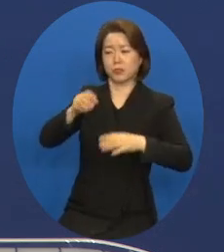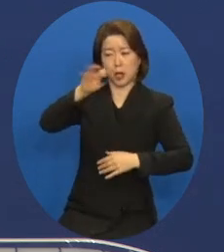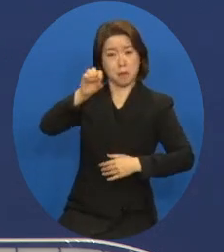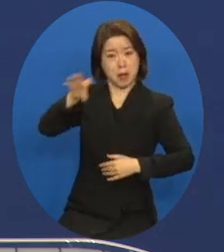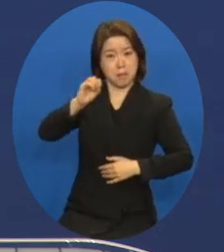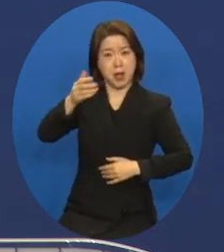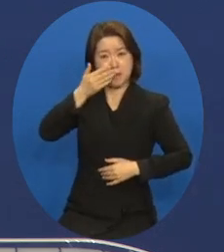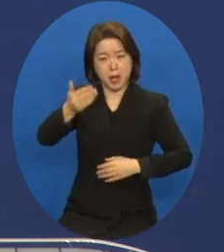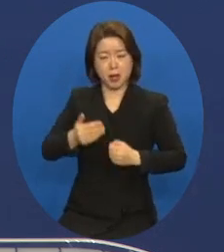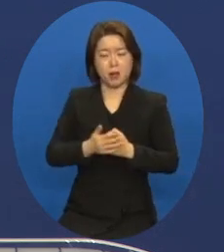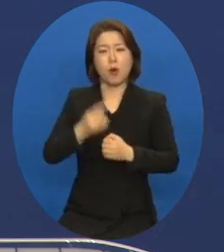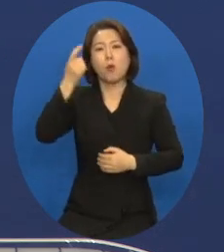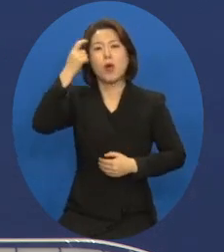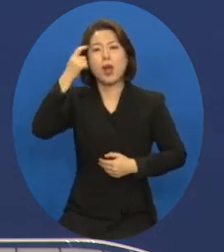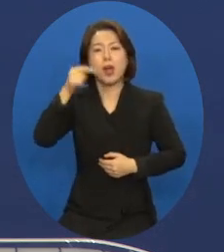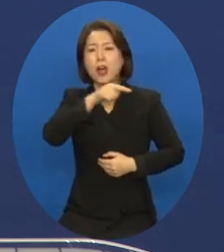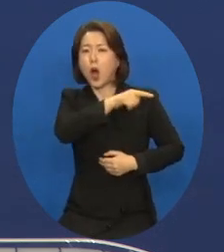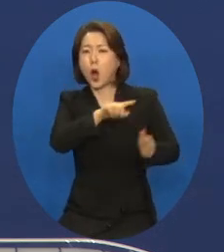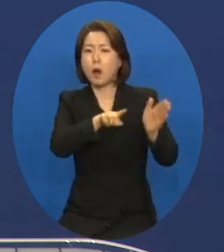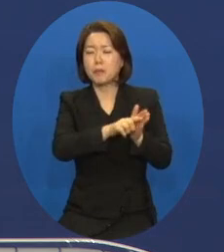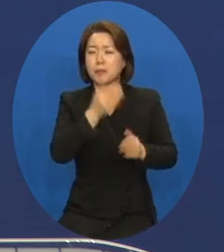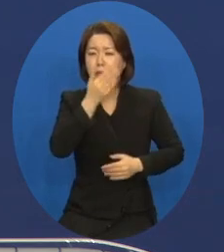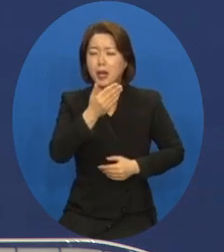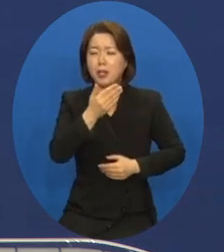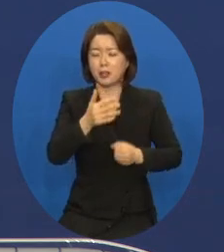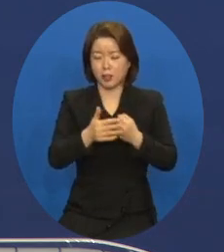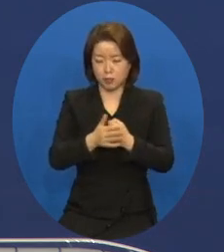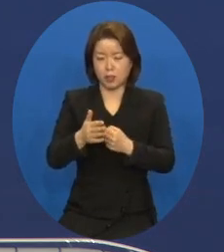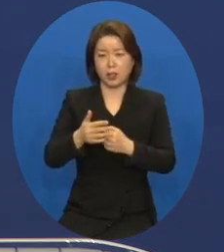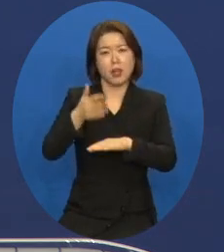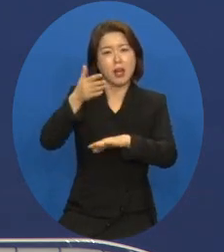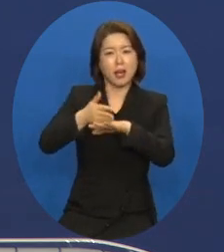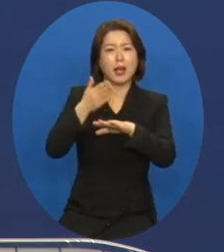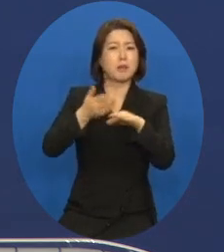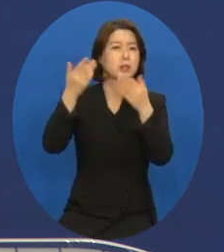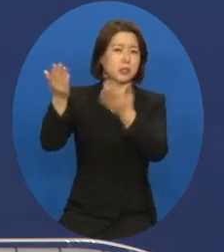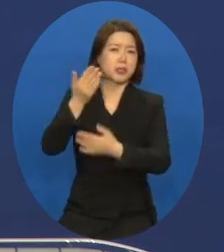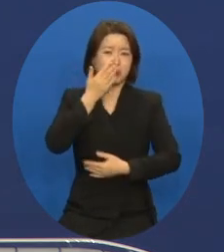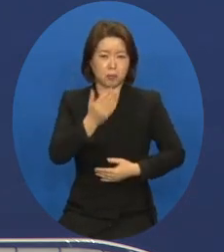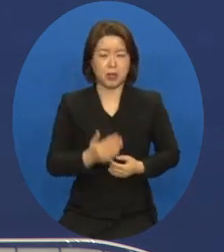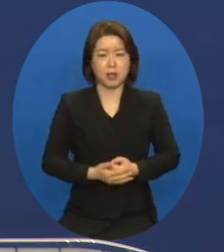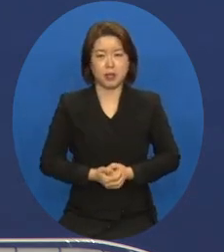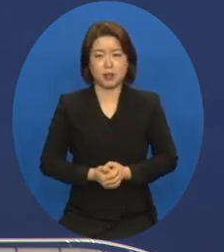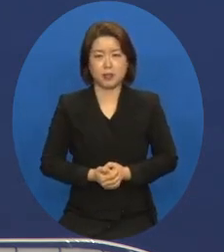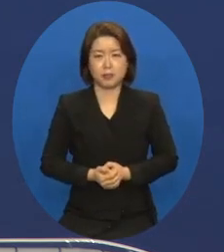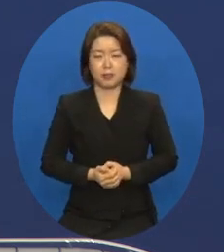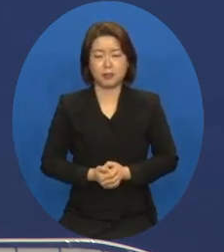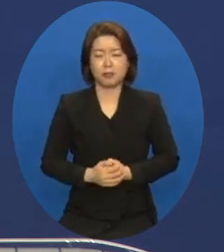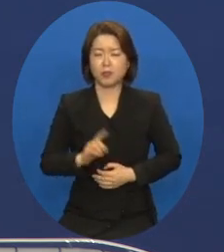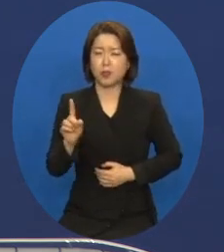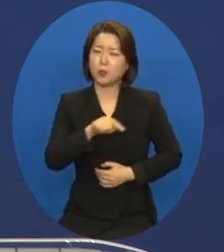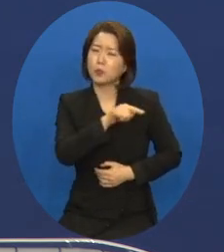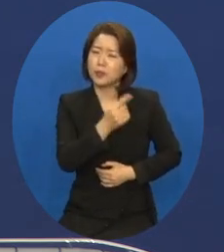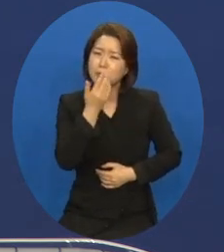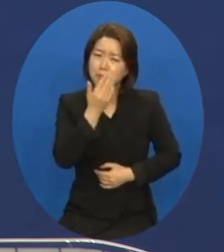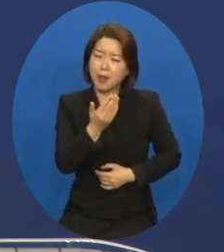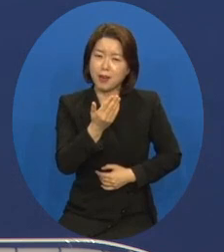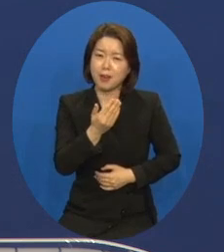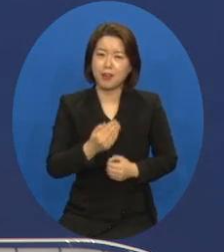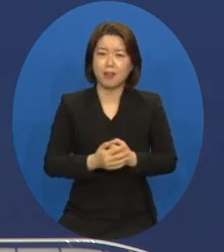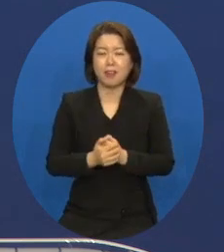믿으니까 그래서 감사도 하게 된거죠 어떻게 그럴 수 있을까요